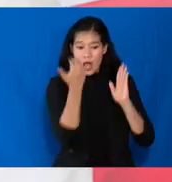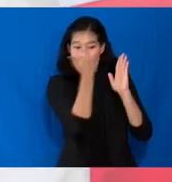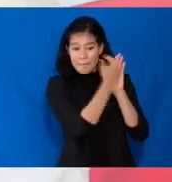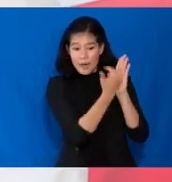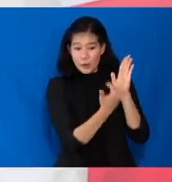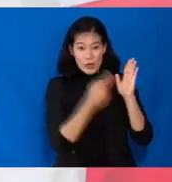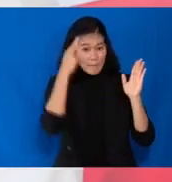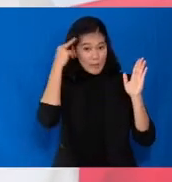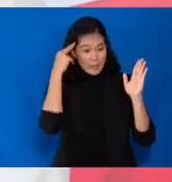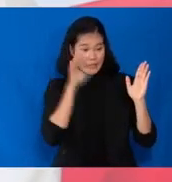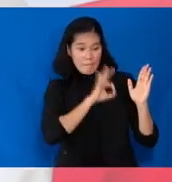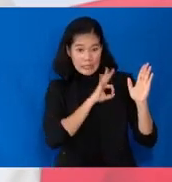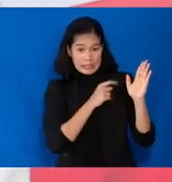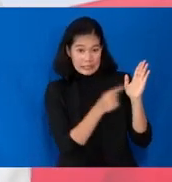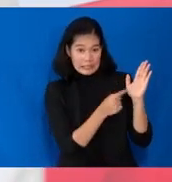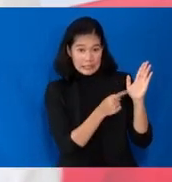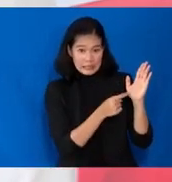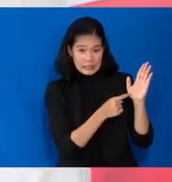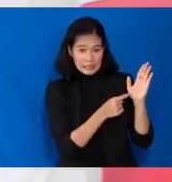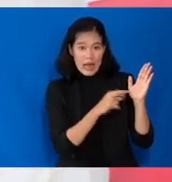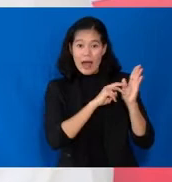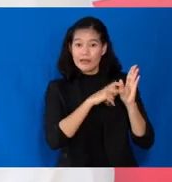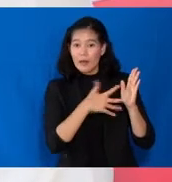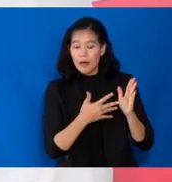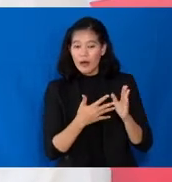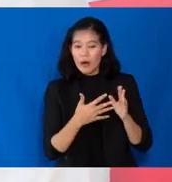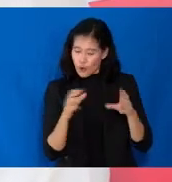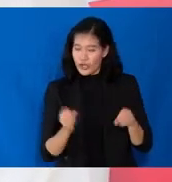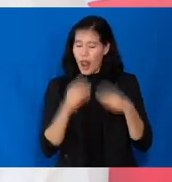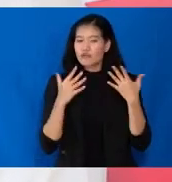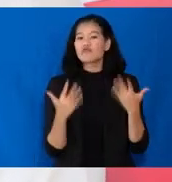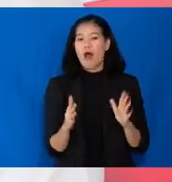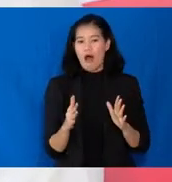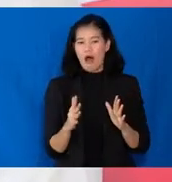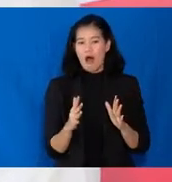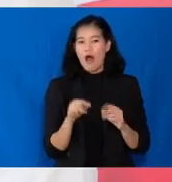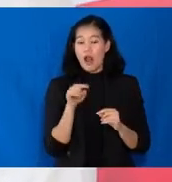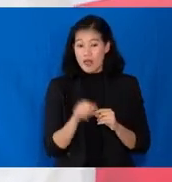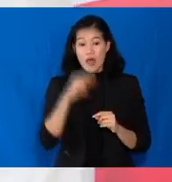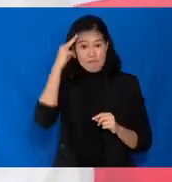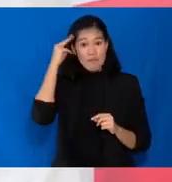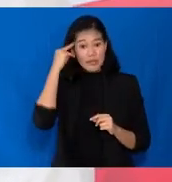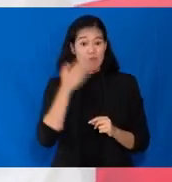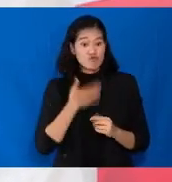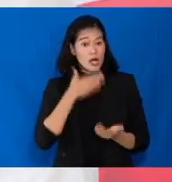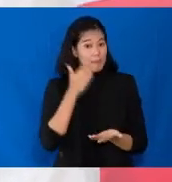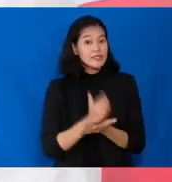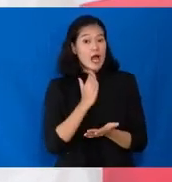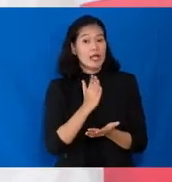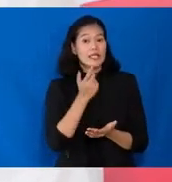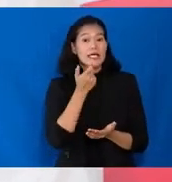pemerintah dan kepresidenan maka sudah jelas bahwa kebijakan pemerintah terhadap